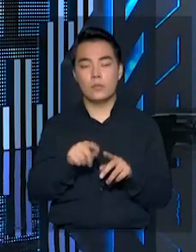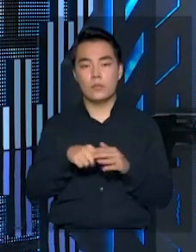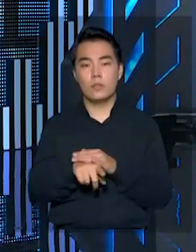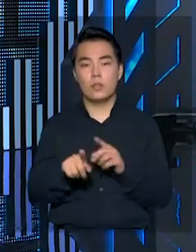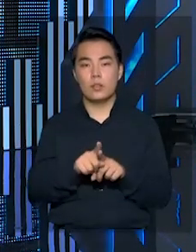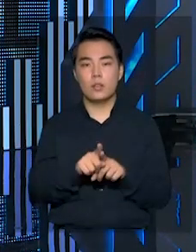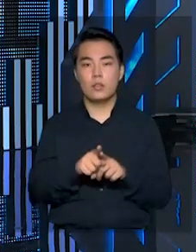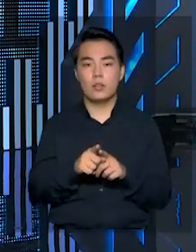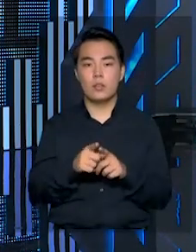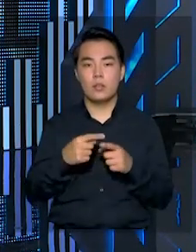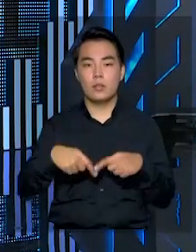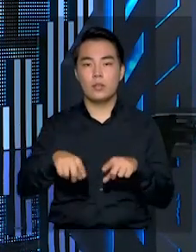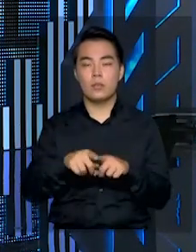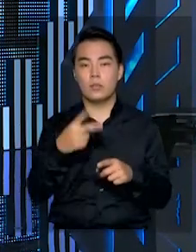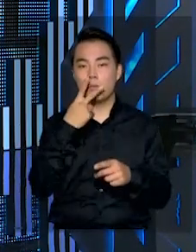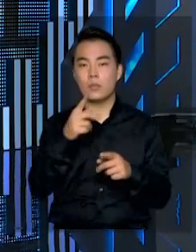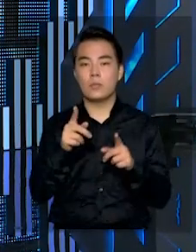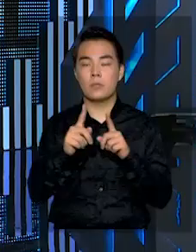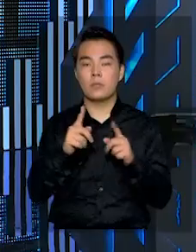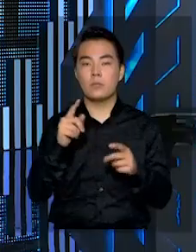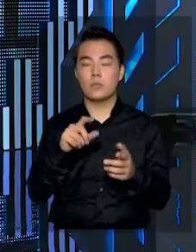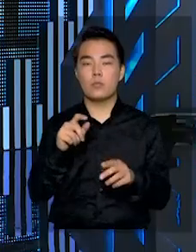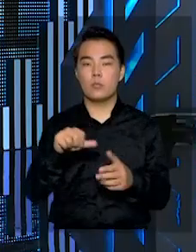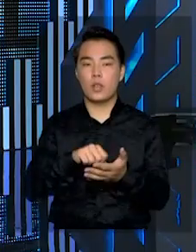сол аймақтағы тілшімізде қатысып айтты.